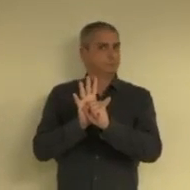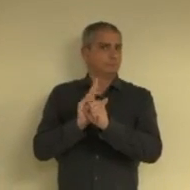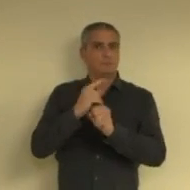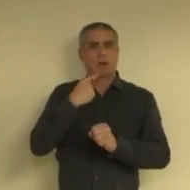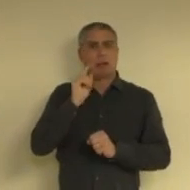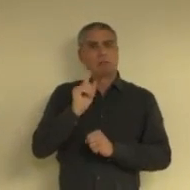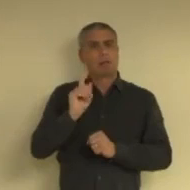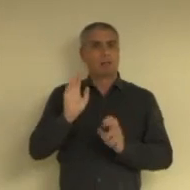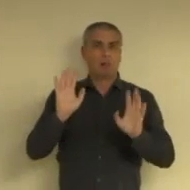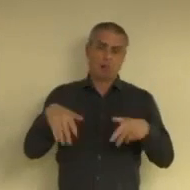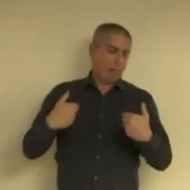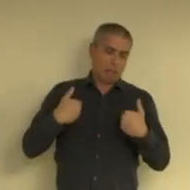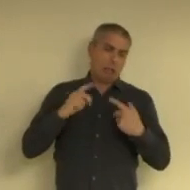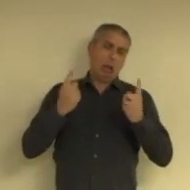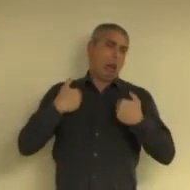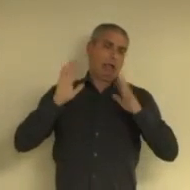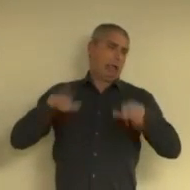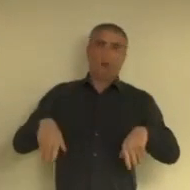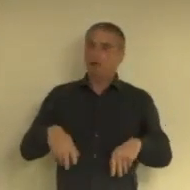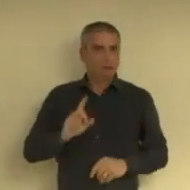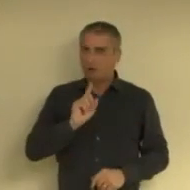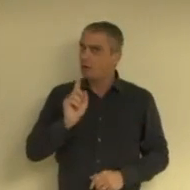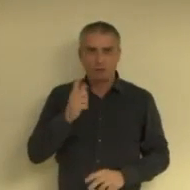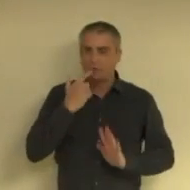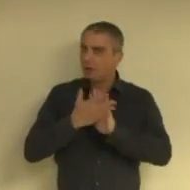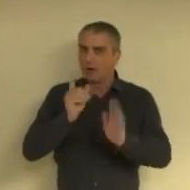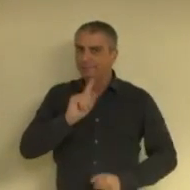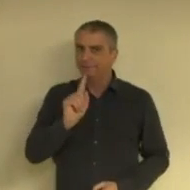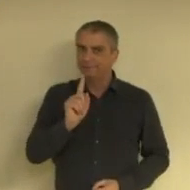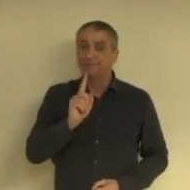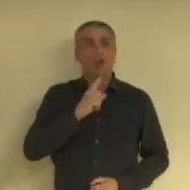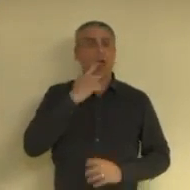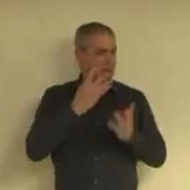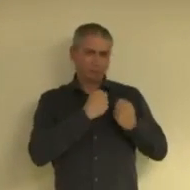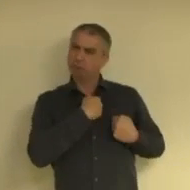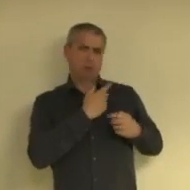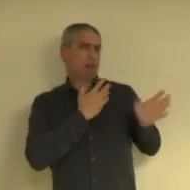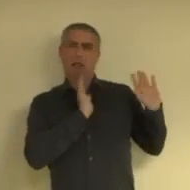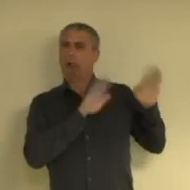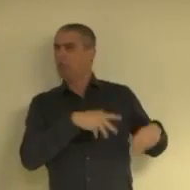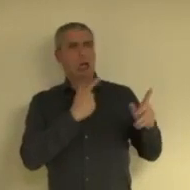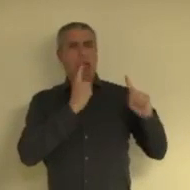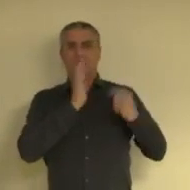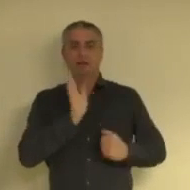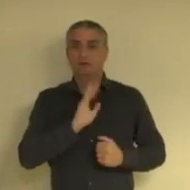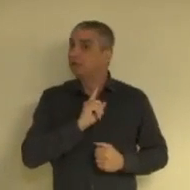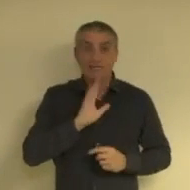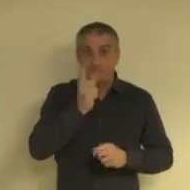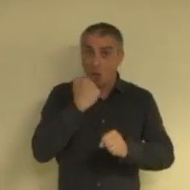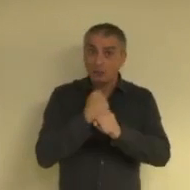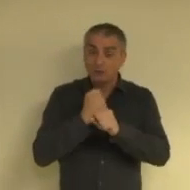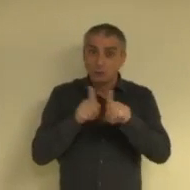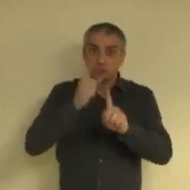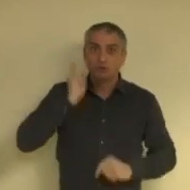אל תגידו, לי זה לא יקרה. אל תגידו, למשפחתי זה לא יקרה. כי אם לא